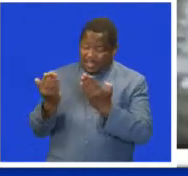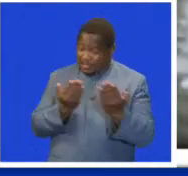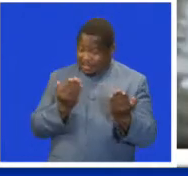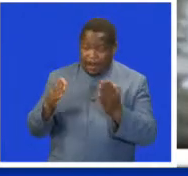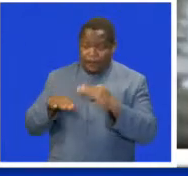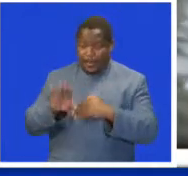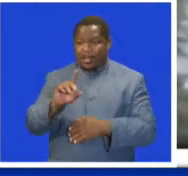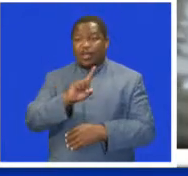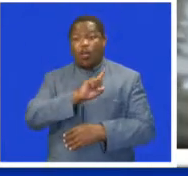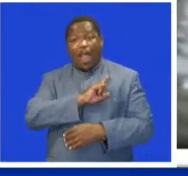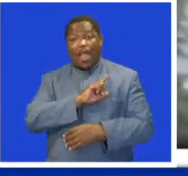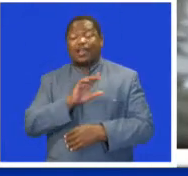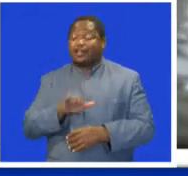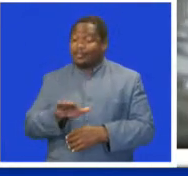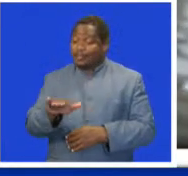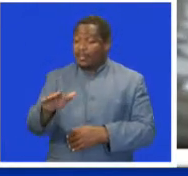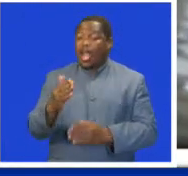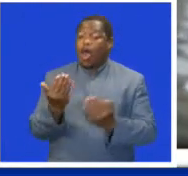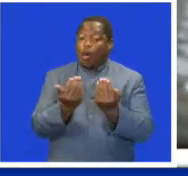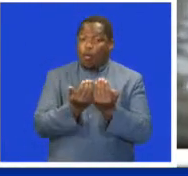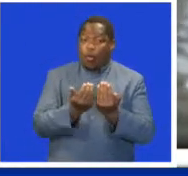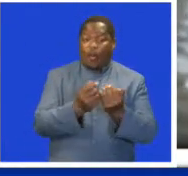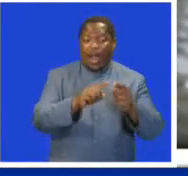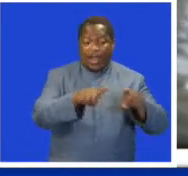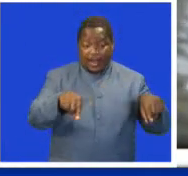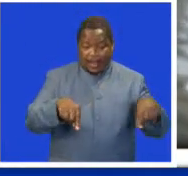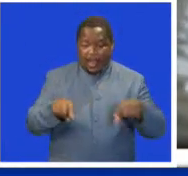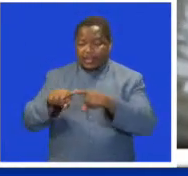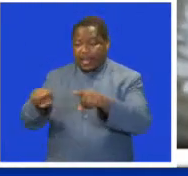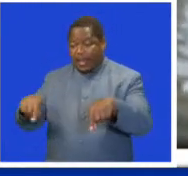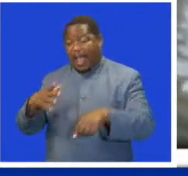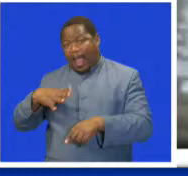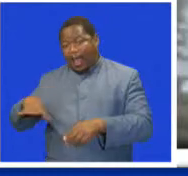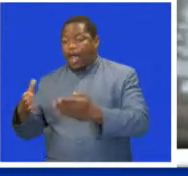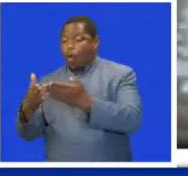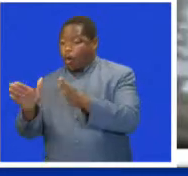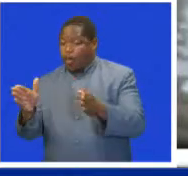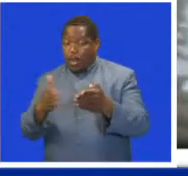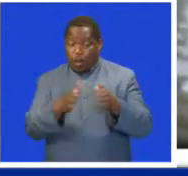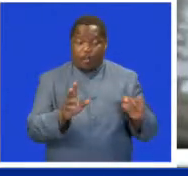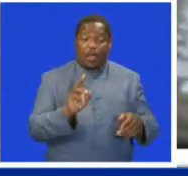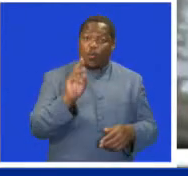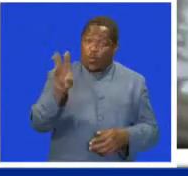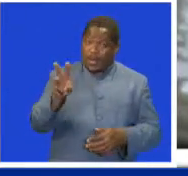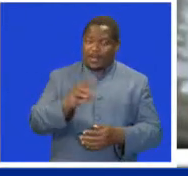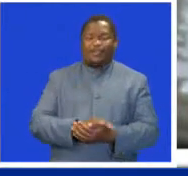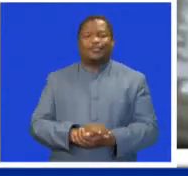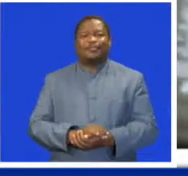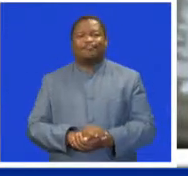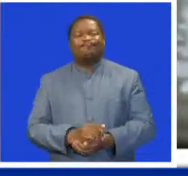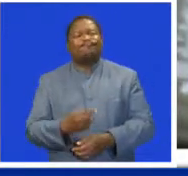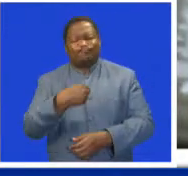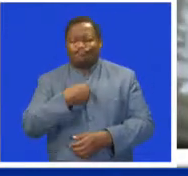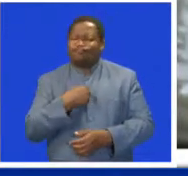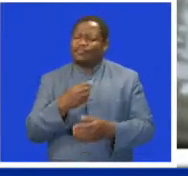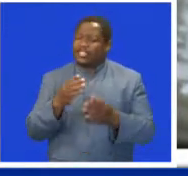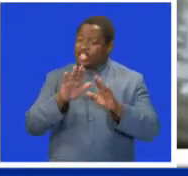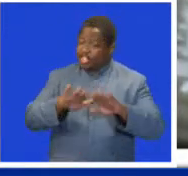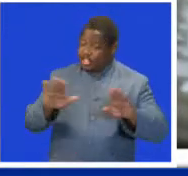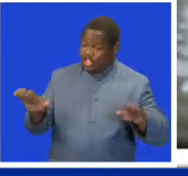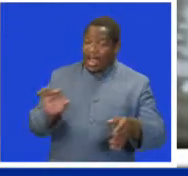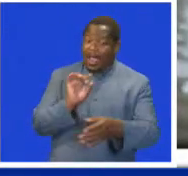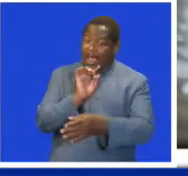kunini. Kungaba kumusa nje kulabantwana ukuthi phela amajaba ngesimo lesi siyendlula kodwa lokumqoka